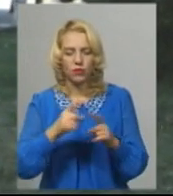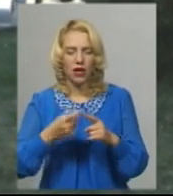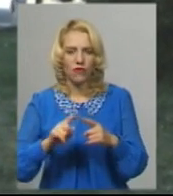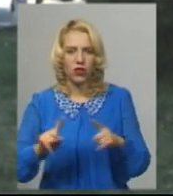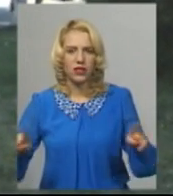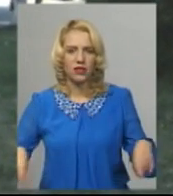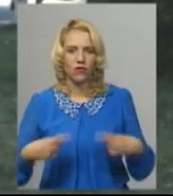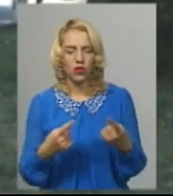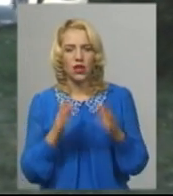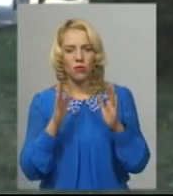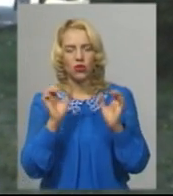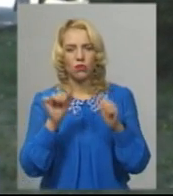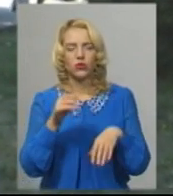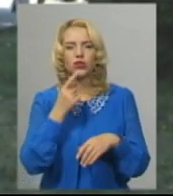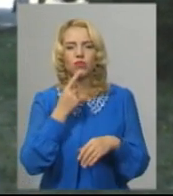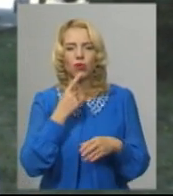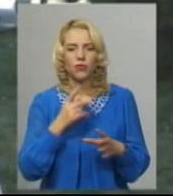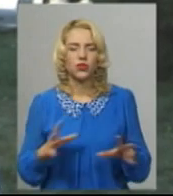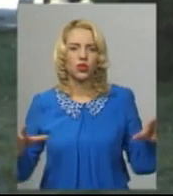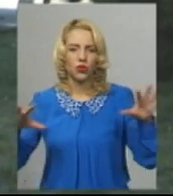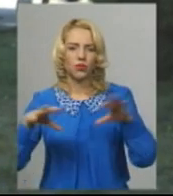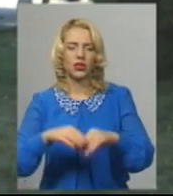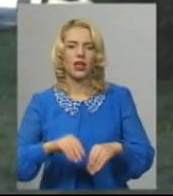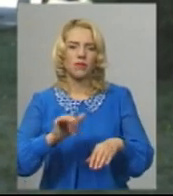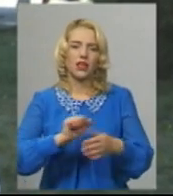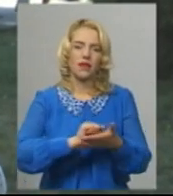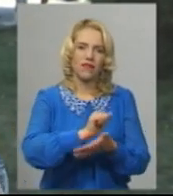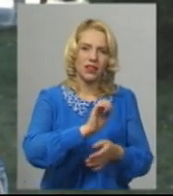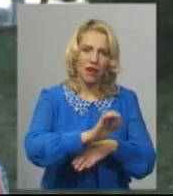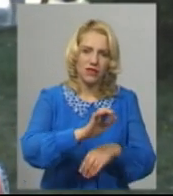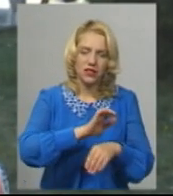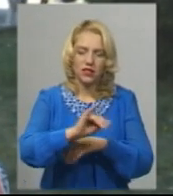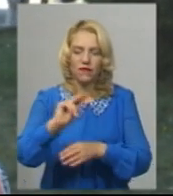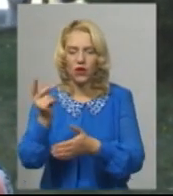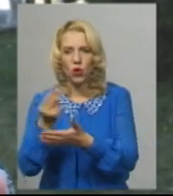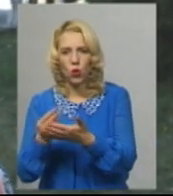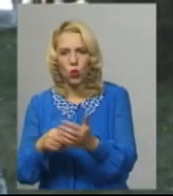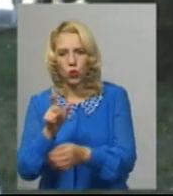Тобто можна буде спробувати. Об'єднаємо і видавців, і художників, і